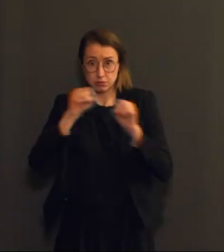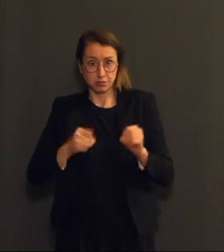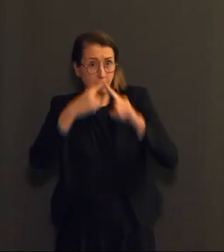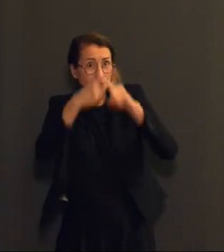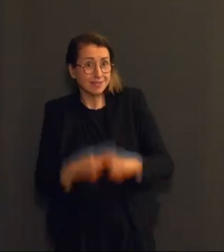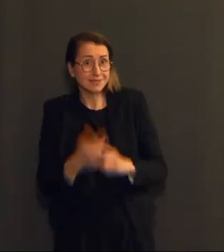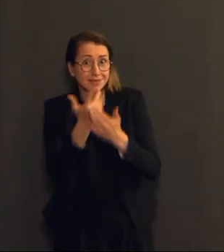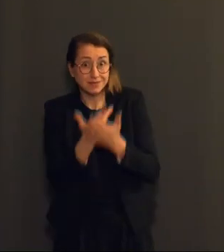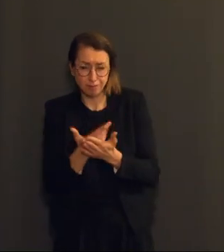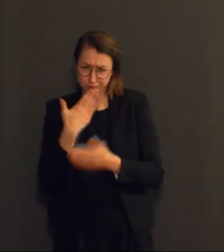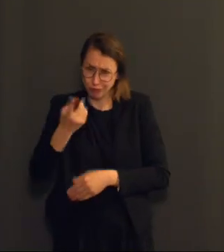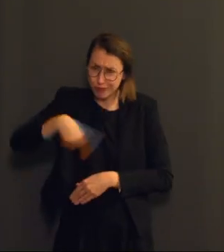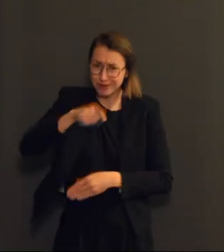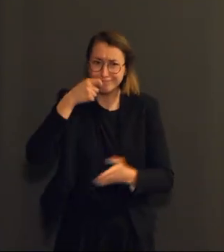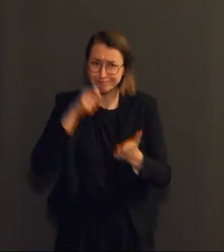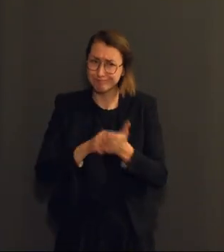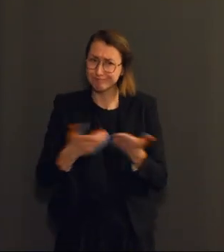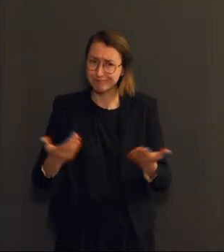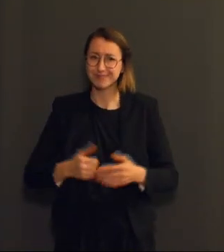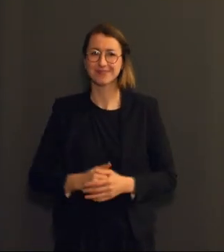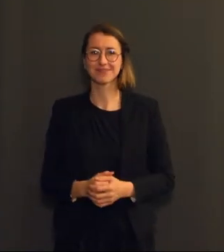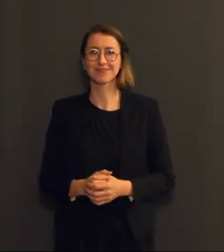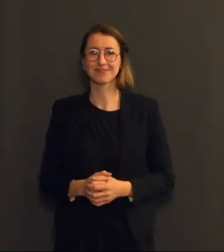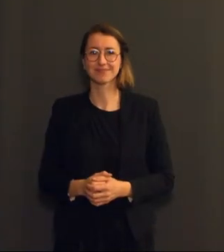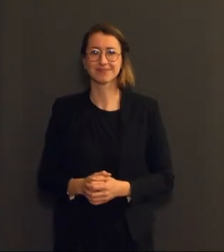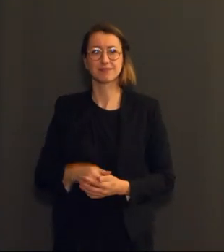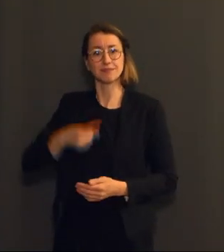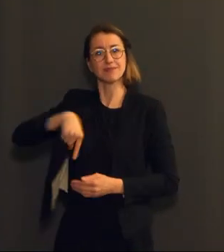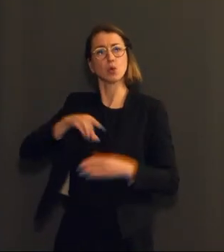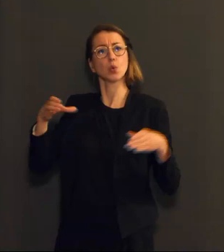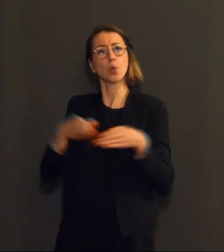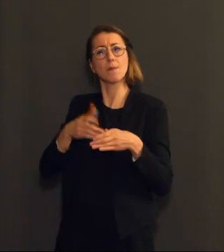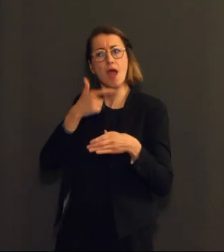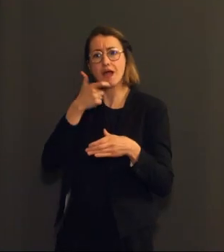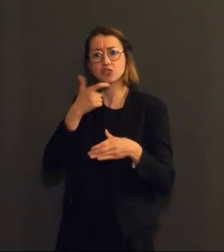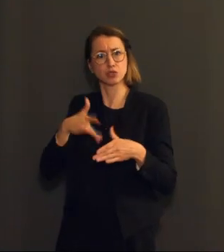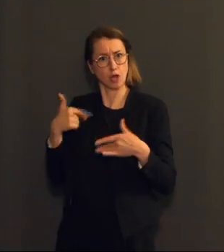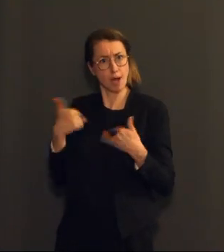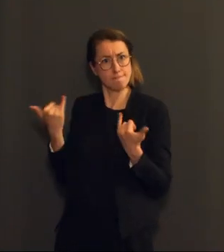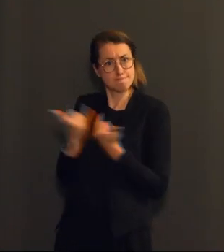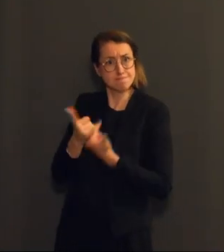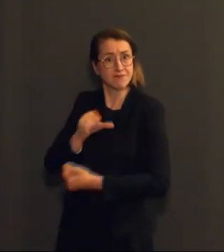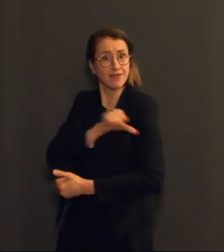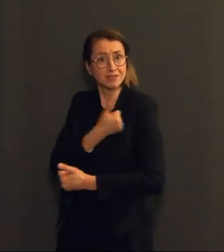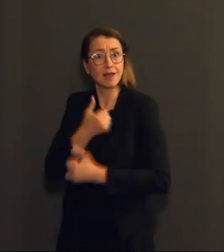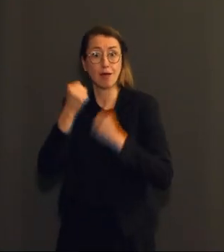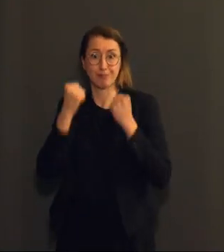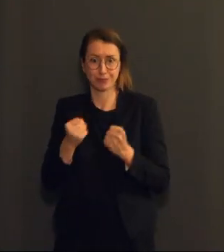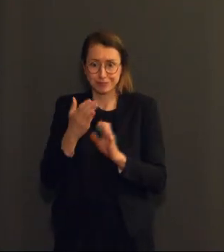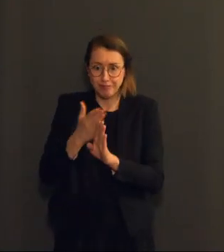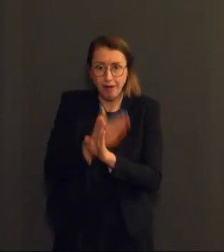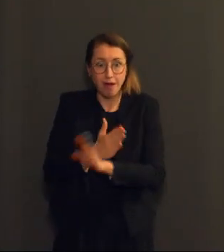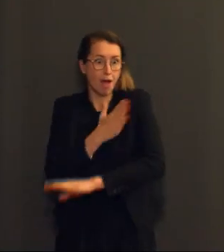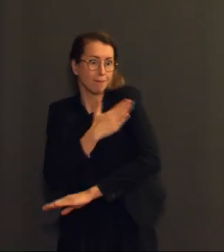tour de votre catégorie d'âge. Pour vous inscrire, il vous suffit donc de vous rendre sur le